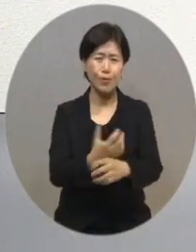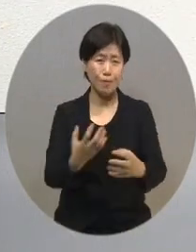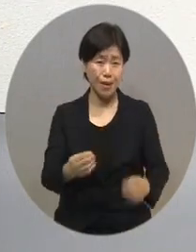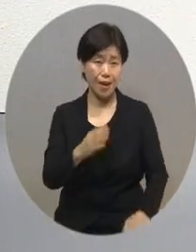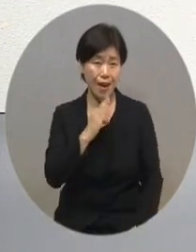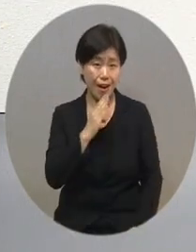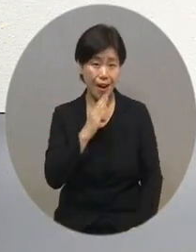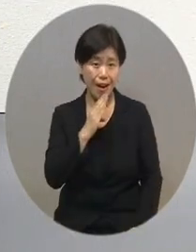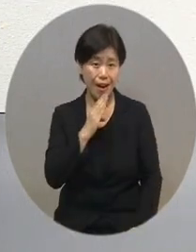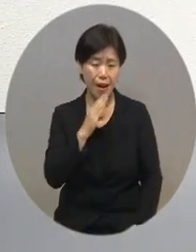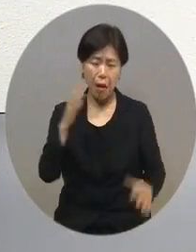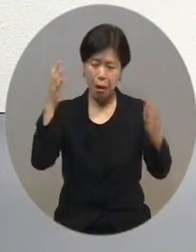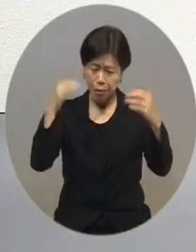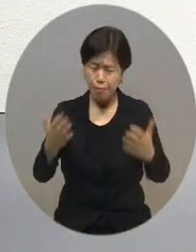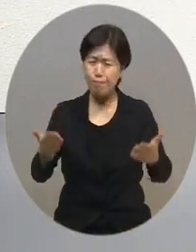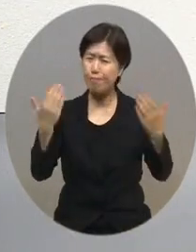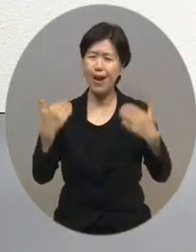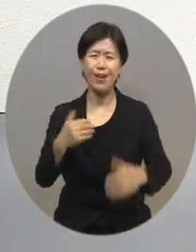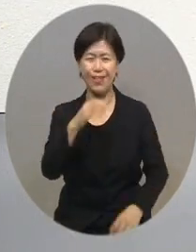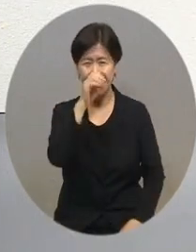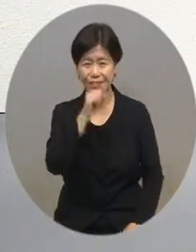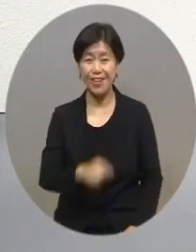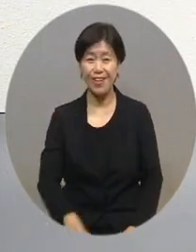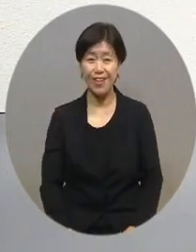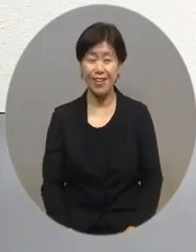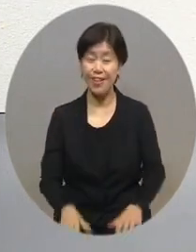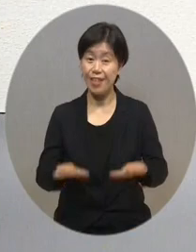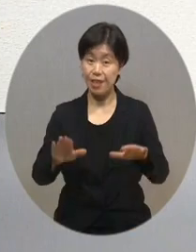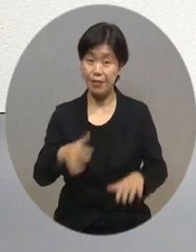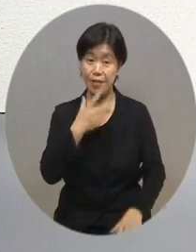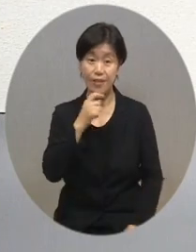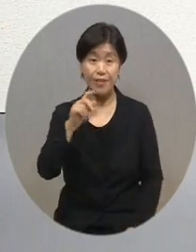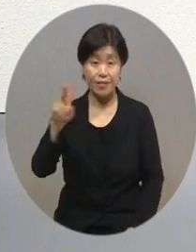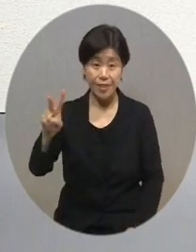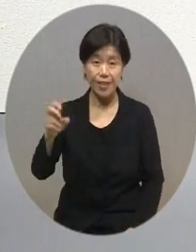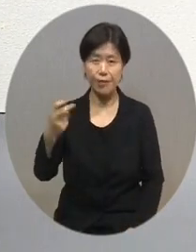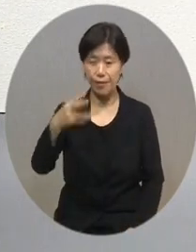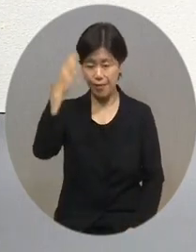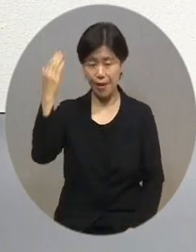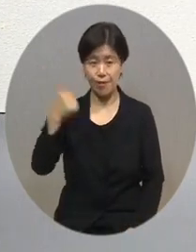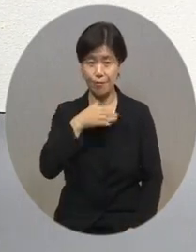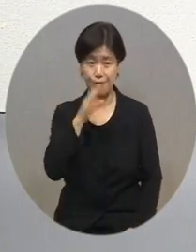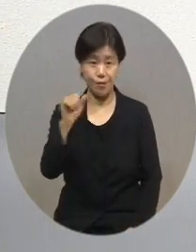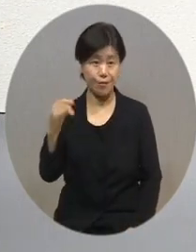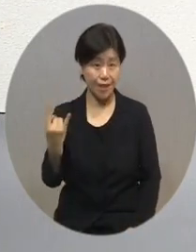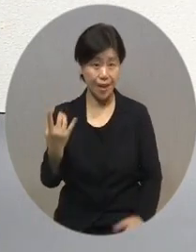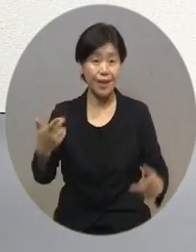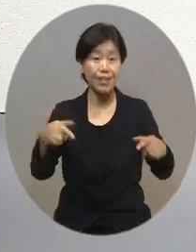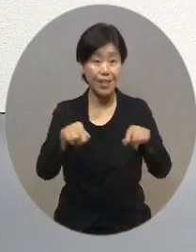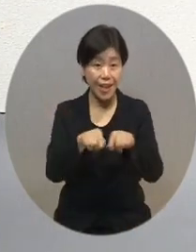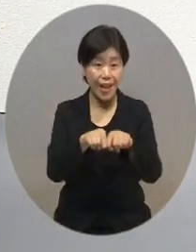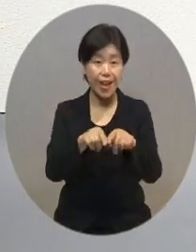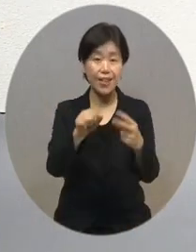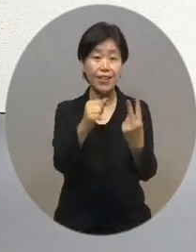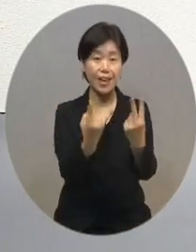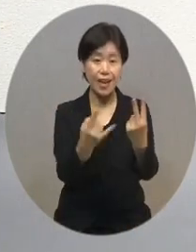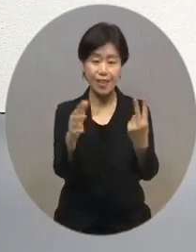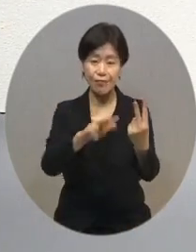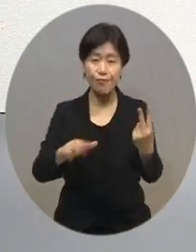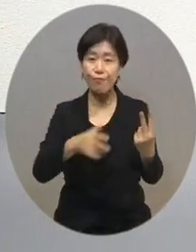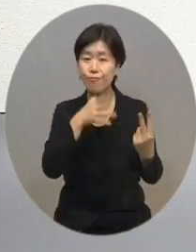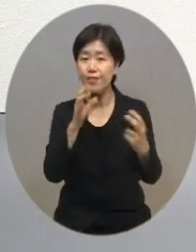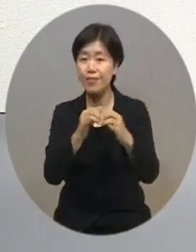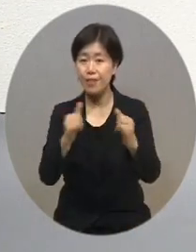여름이 갔으면 좋겠습니다. 저 너무 힘듭니다. 자, 이번에요. 복지TV와 대한노인회가요, 함께하는 제2의